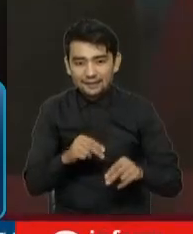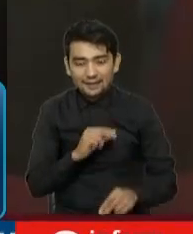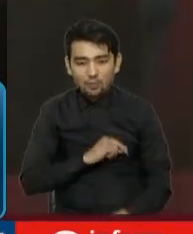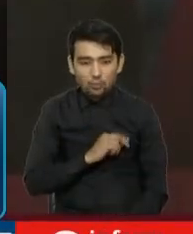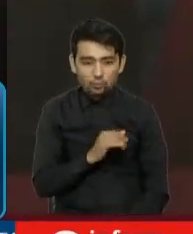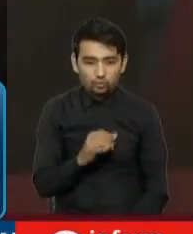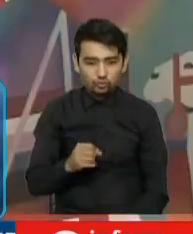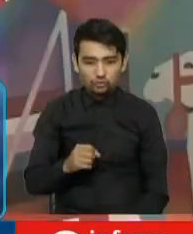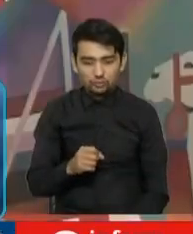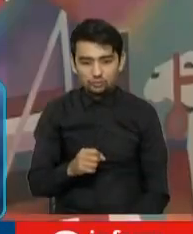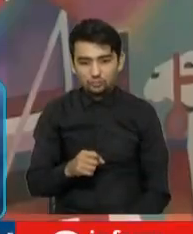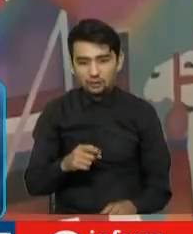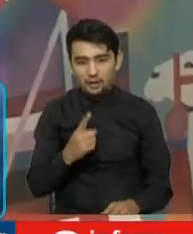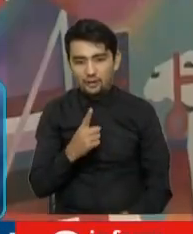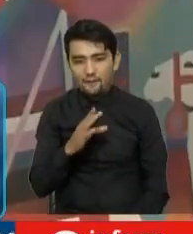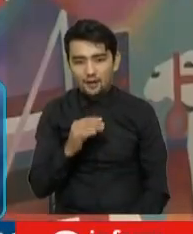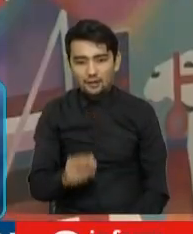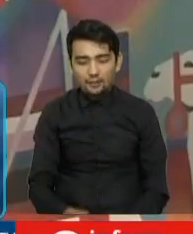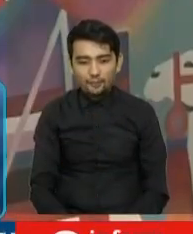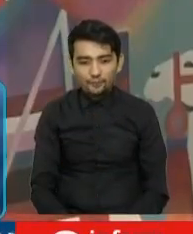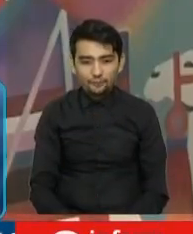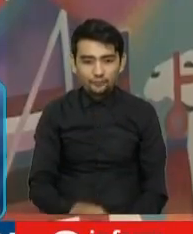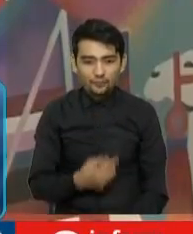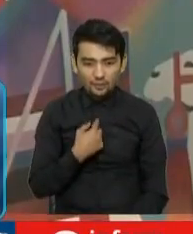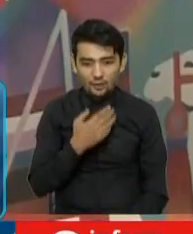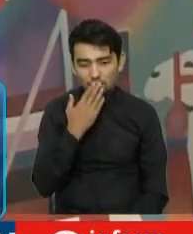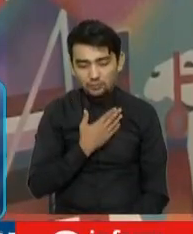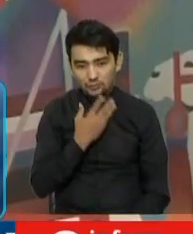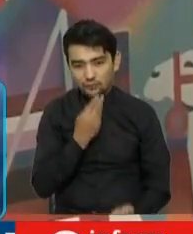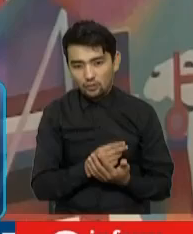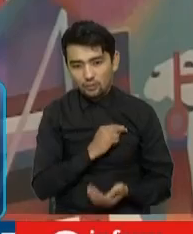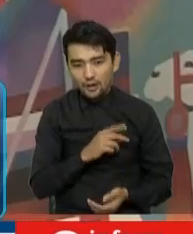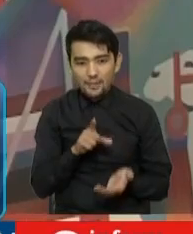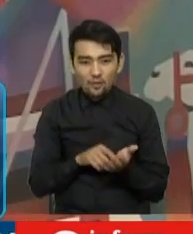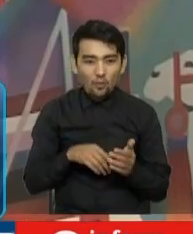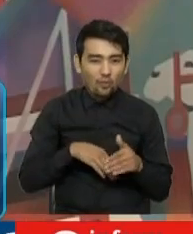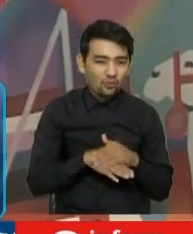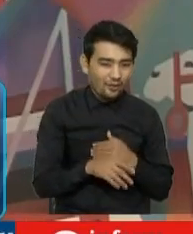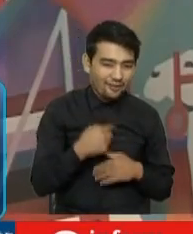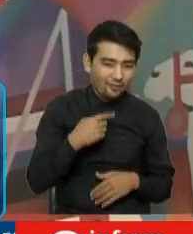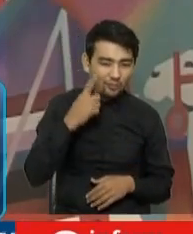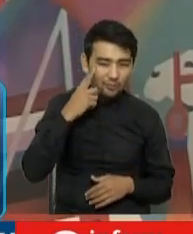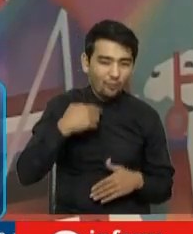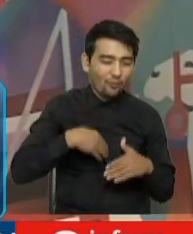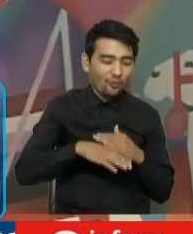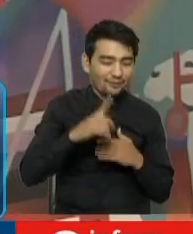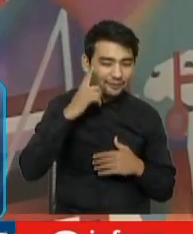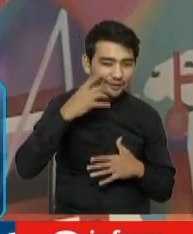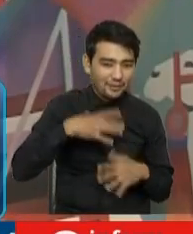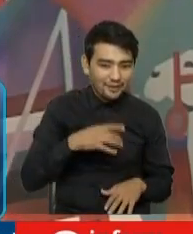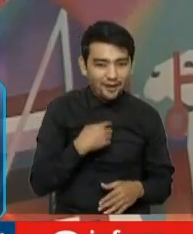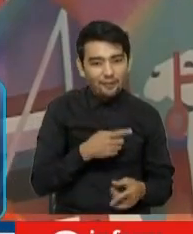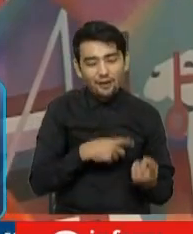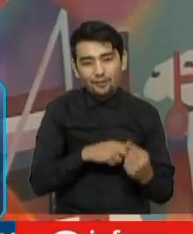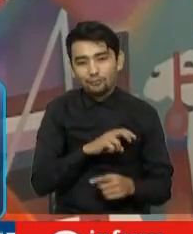уже полвека. Я люблю свою профессию. Когда я ушла на пенсию, я даже не думала, что я уйду. А потом не думала, что